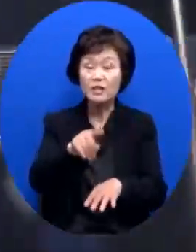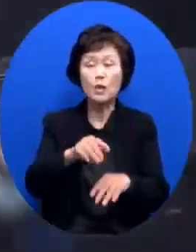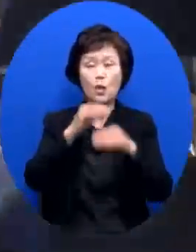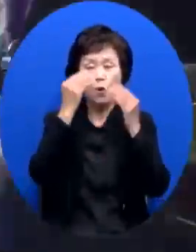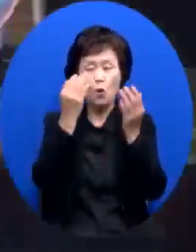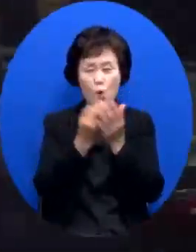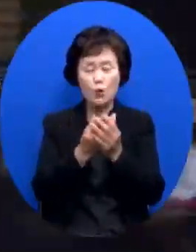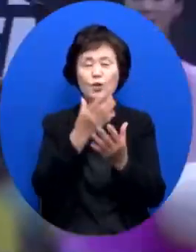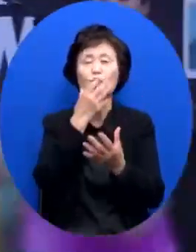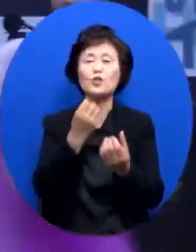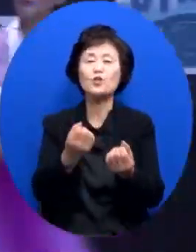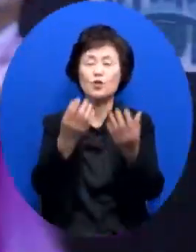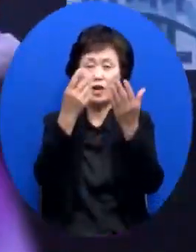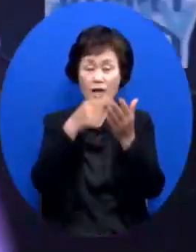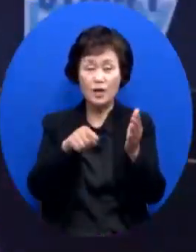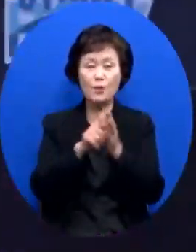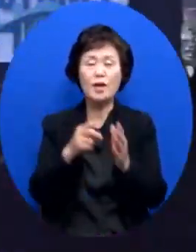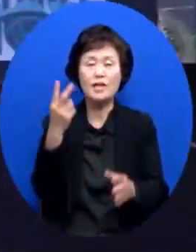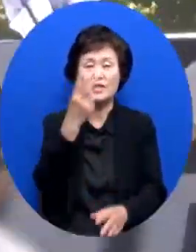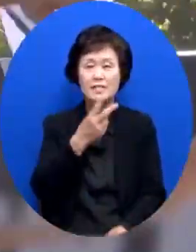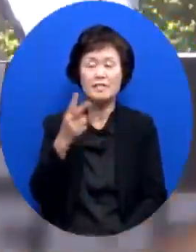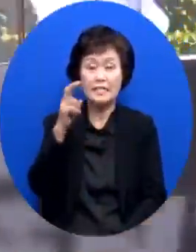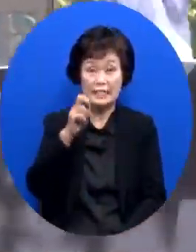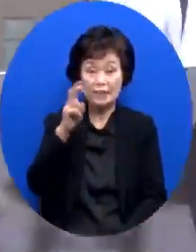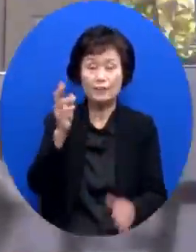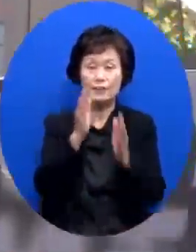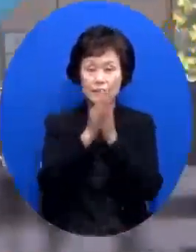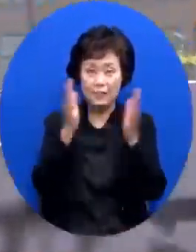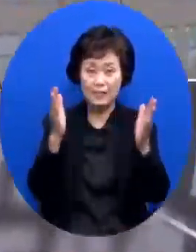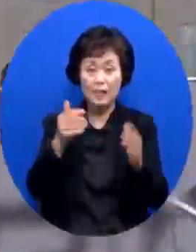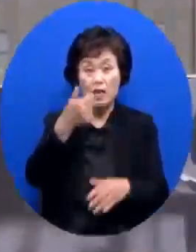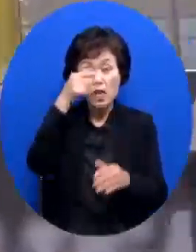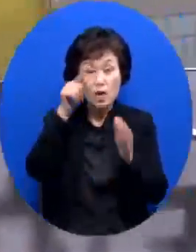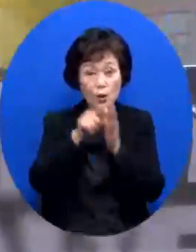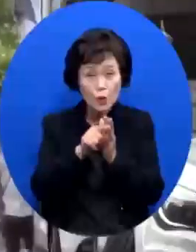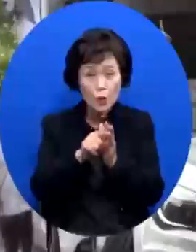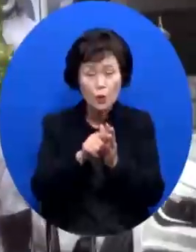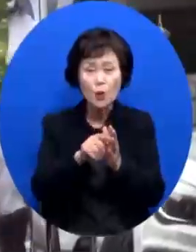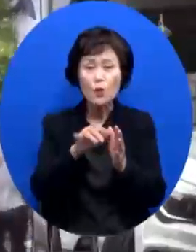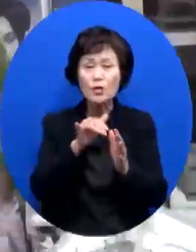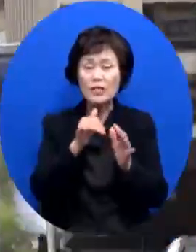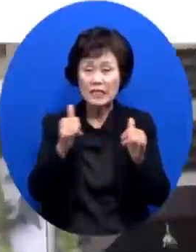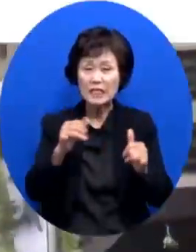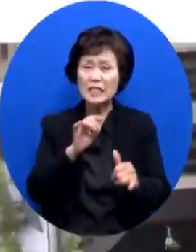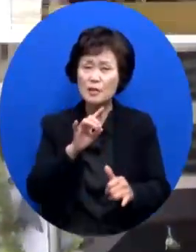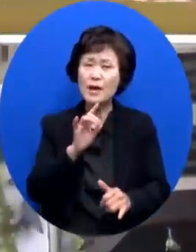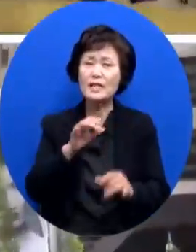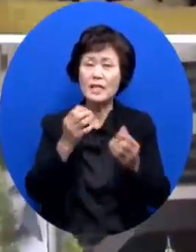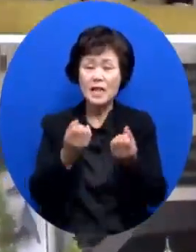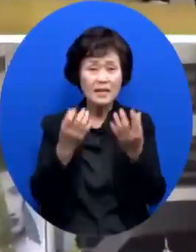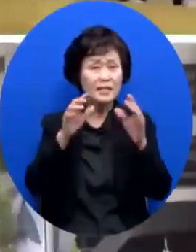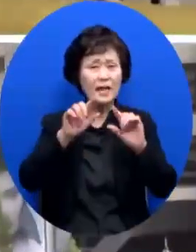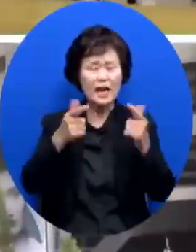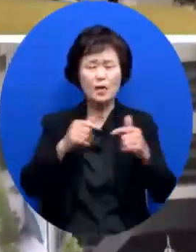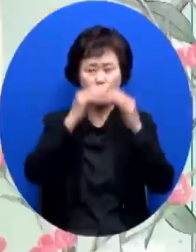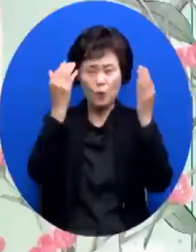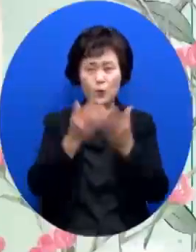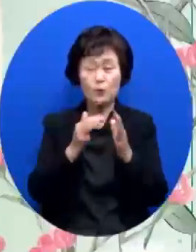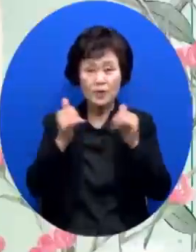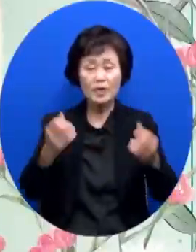위해 2020년 태어났습니다. 기독교만의 행사가 아닌 우리 사회 모두가 참여할 수 있는